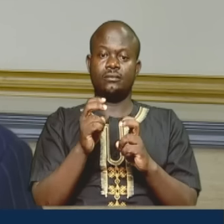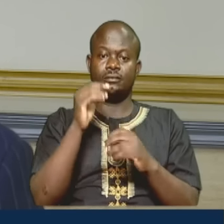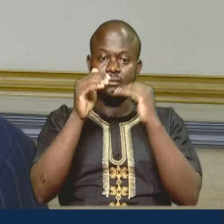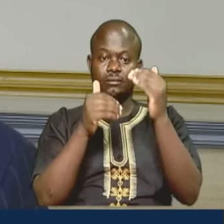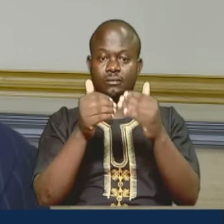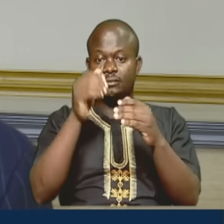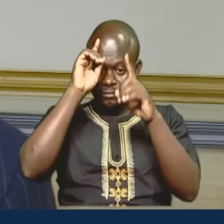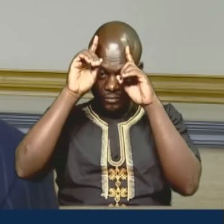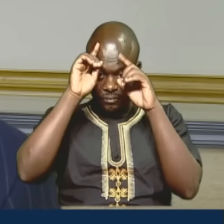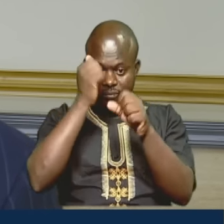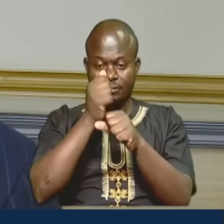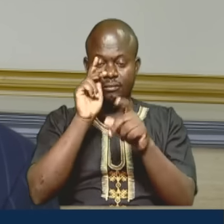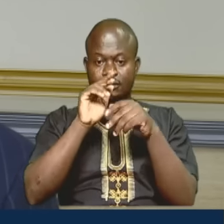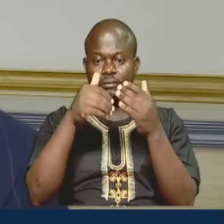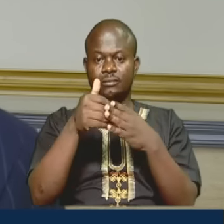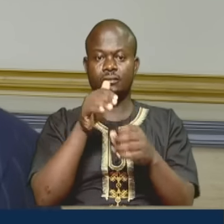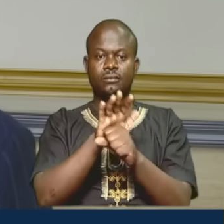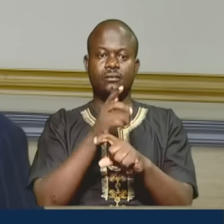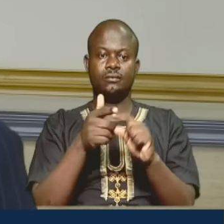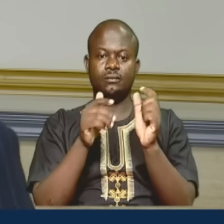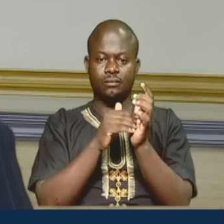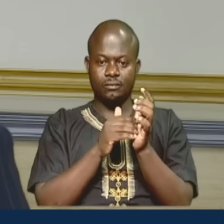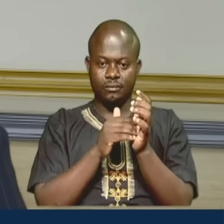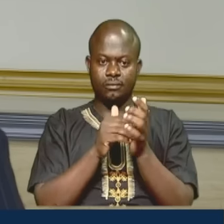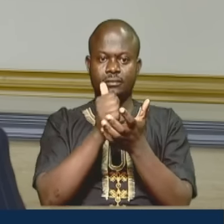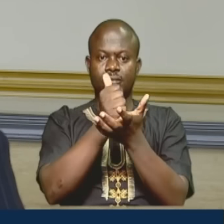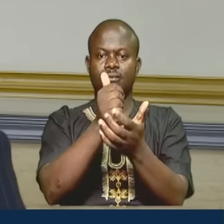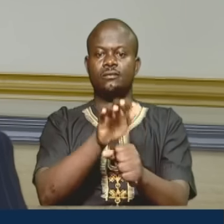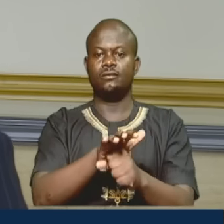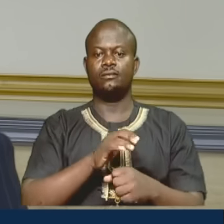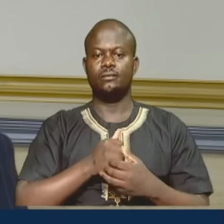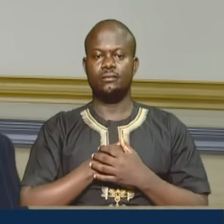kuri benshi kandi batuye no mu